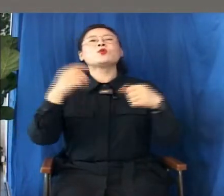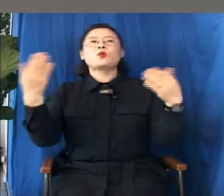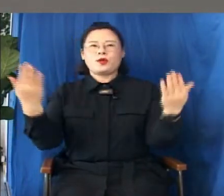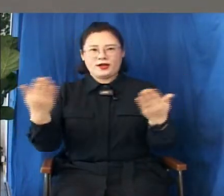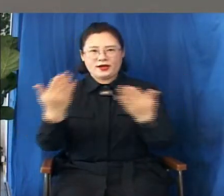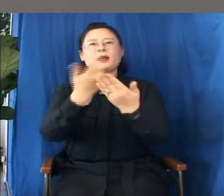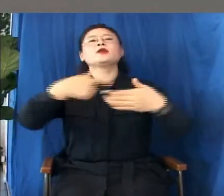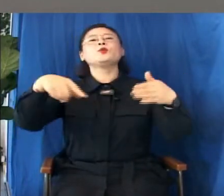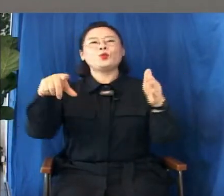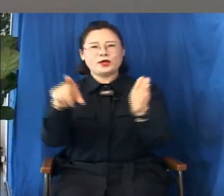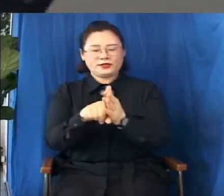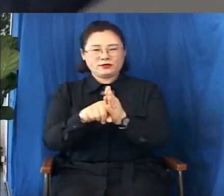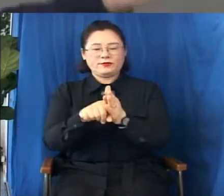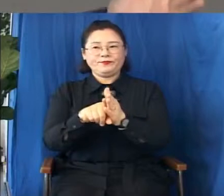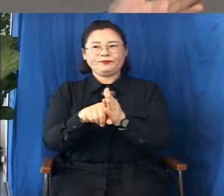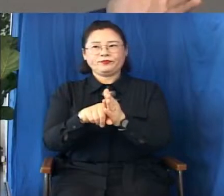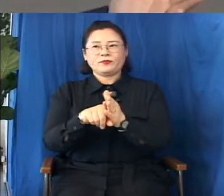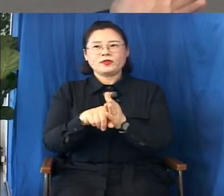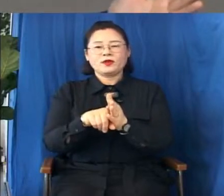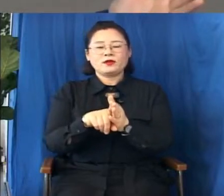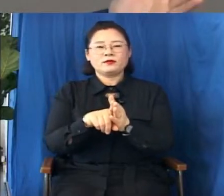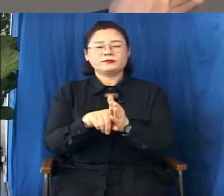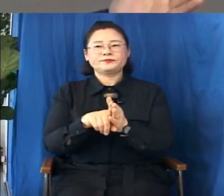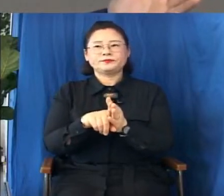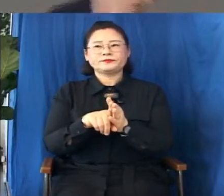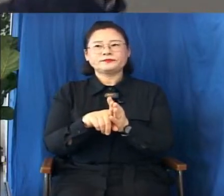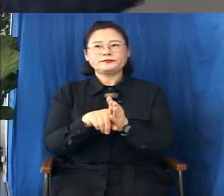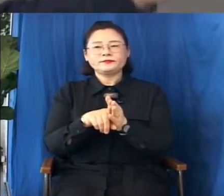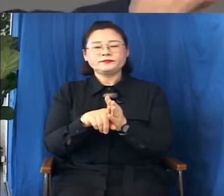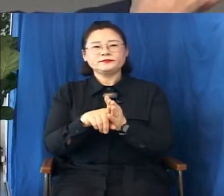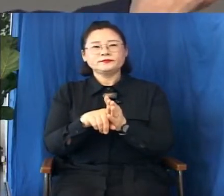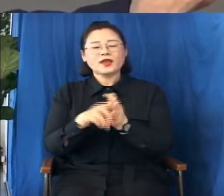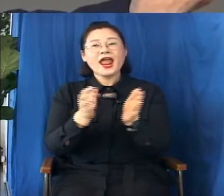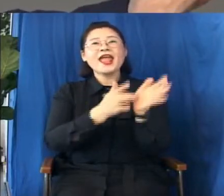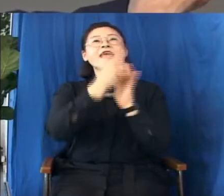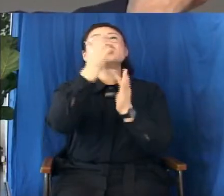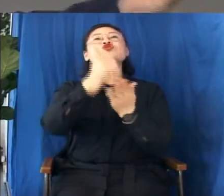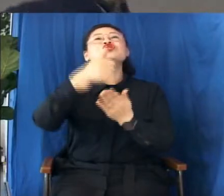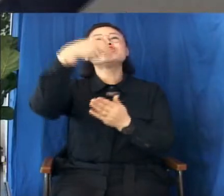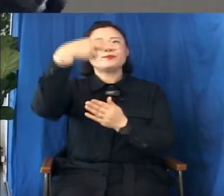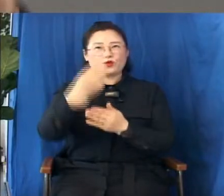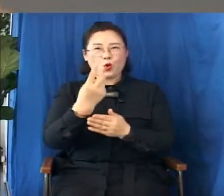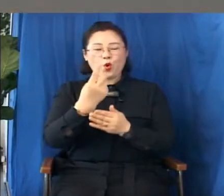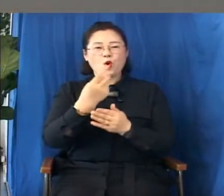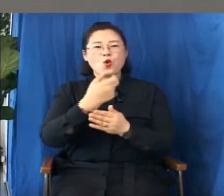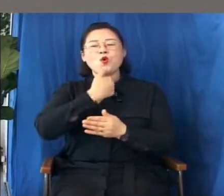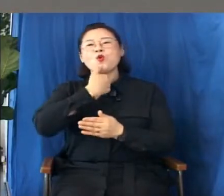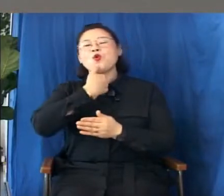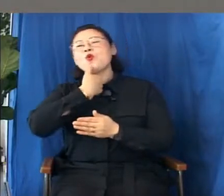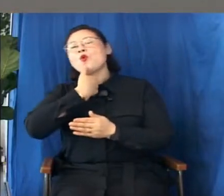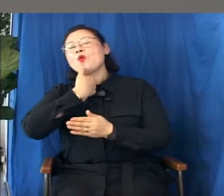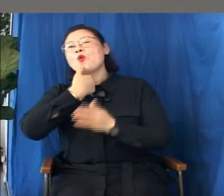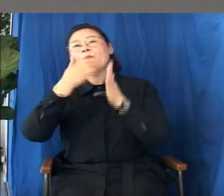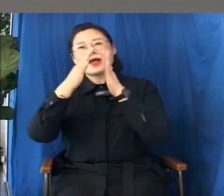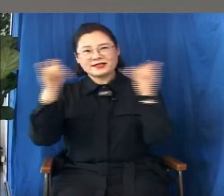자기네한테 화살이 올까봐 로마인의 손을 빌린 거예요. 빌라도를 통해서 예수님을